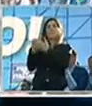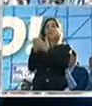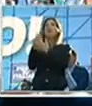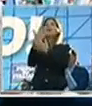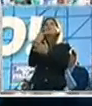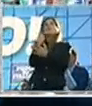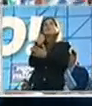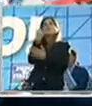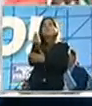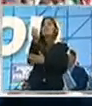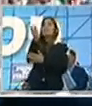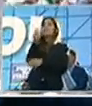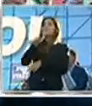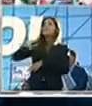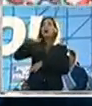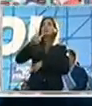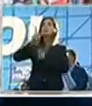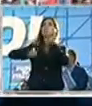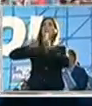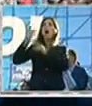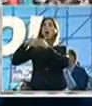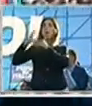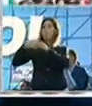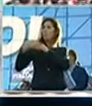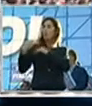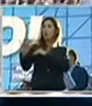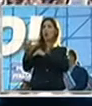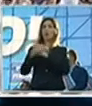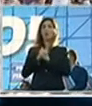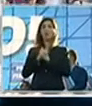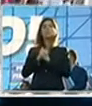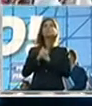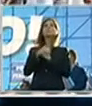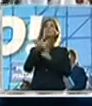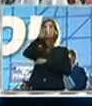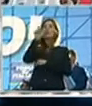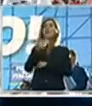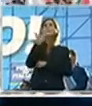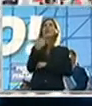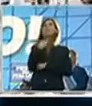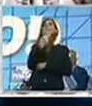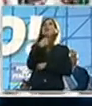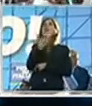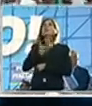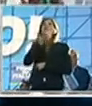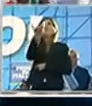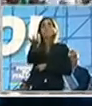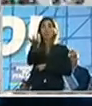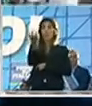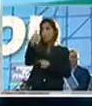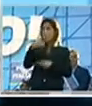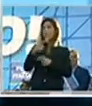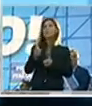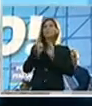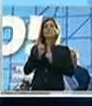può, come dire, che può essere più rilevante per l'analisi politica di queste ore, che sono molto concitate, poi lo vedremo anche sul fronte della